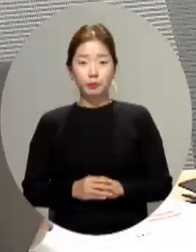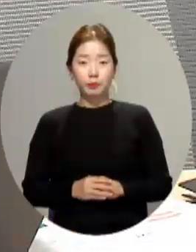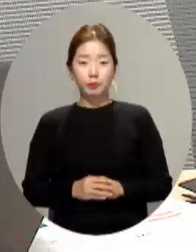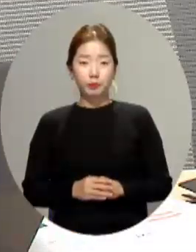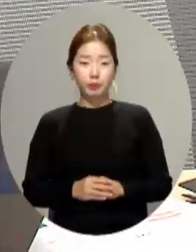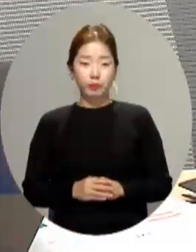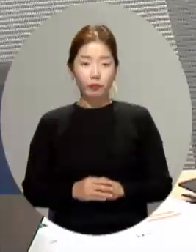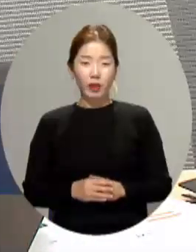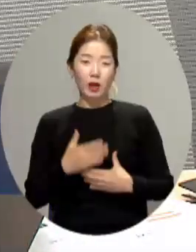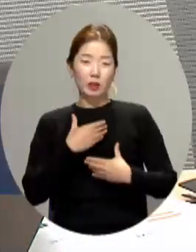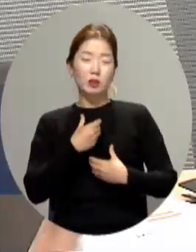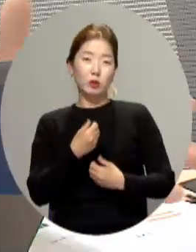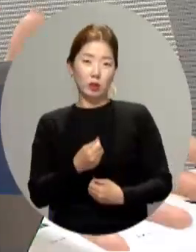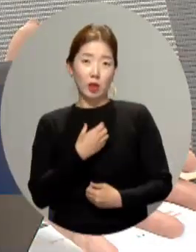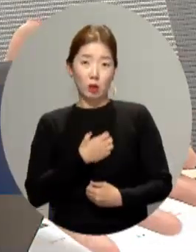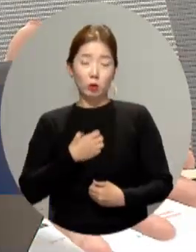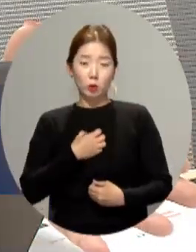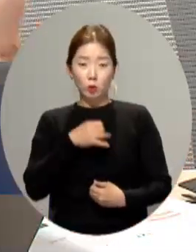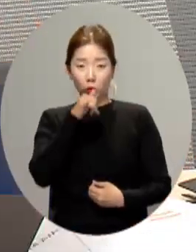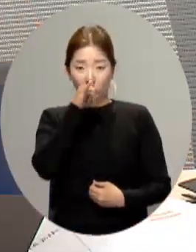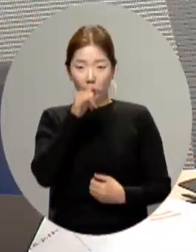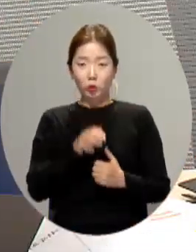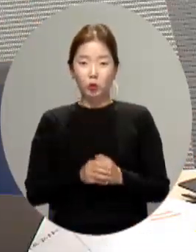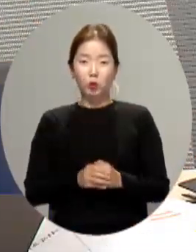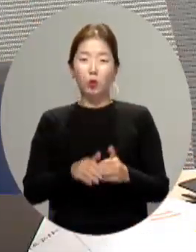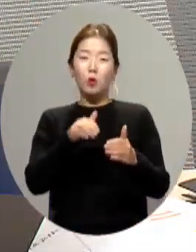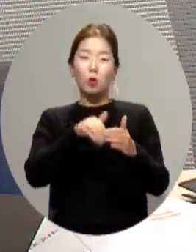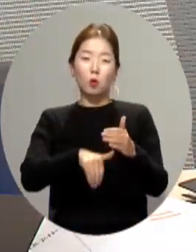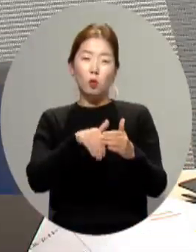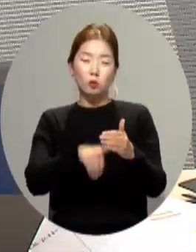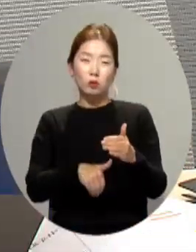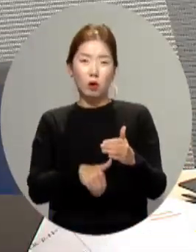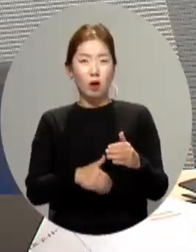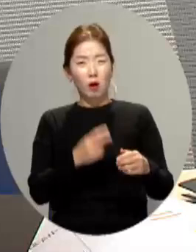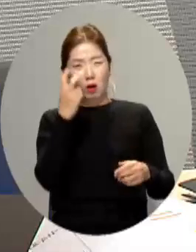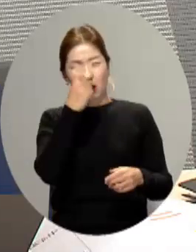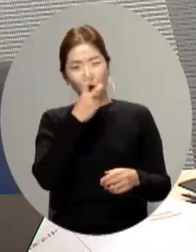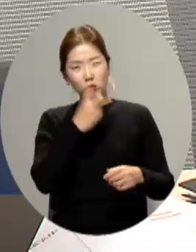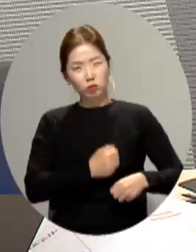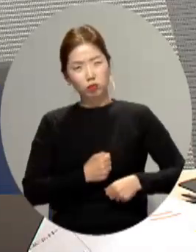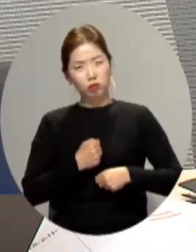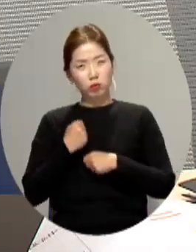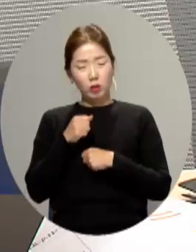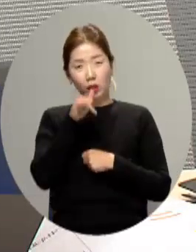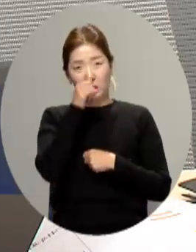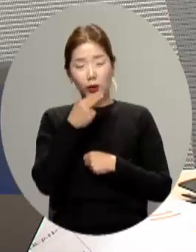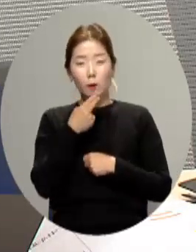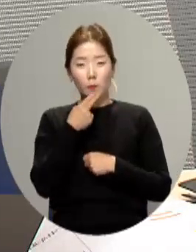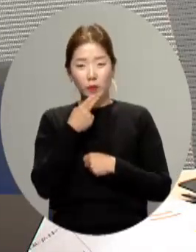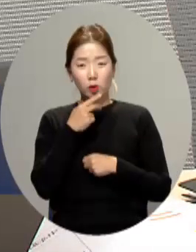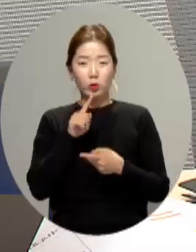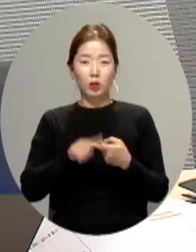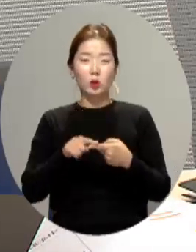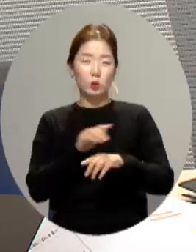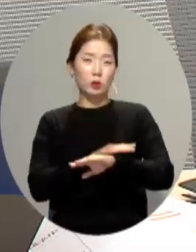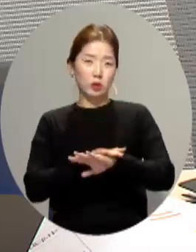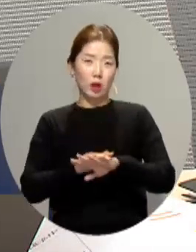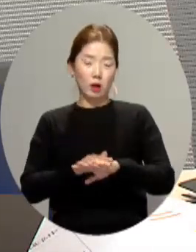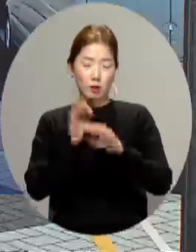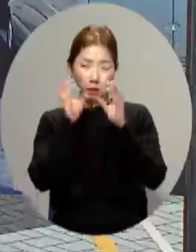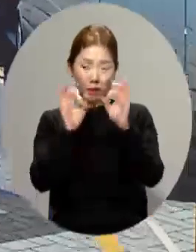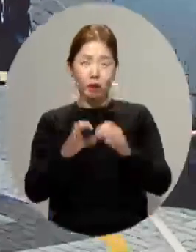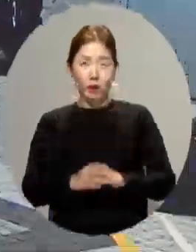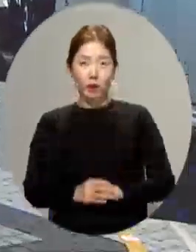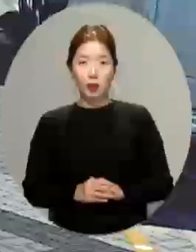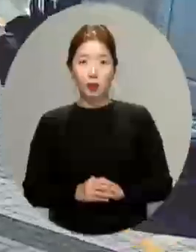대한 사고도 있어서 그런 부분들이 지연되고 공사 계획과 감리가 더디지 않았나 이런 부분을 좀 지적을